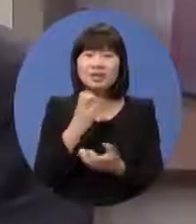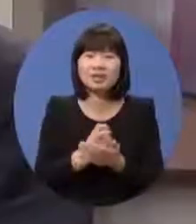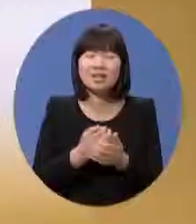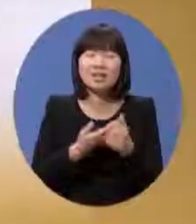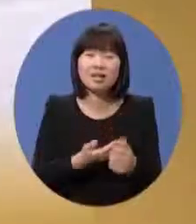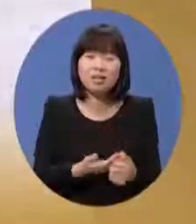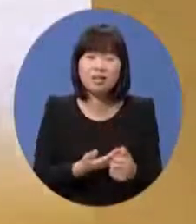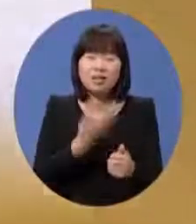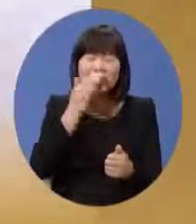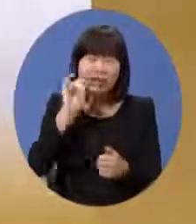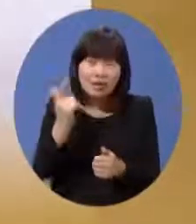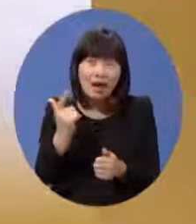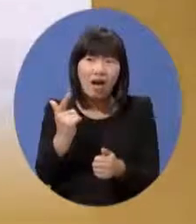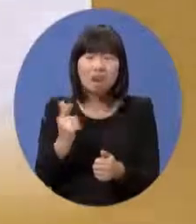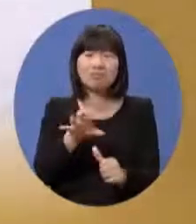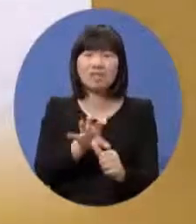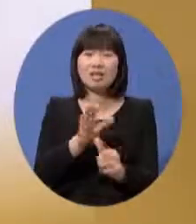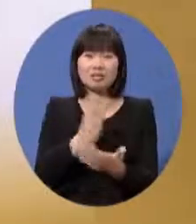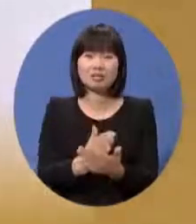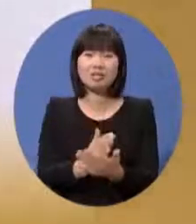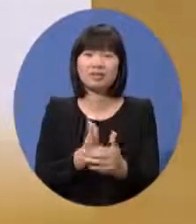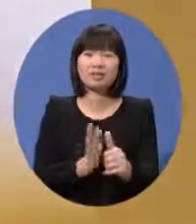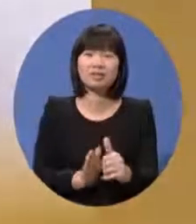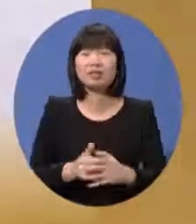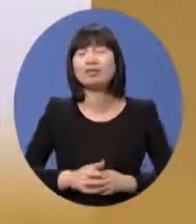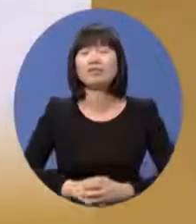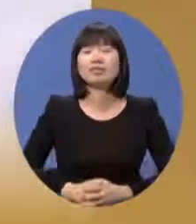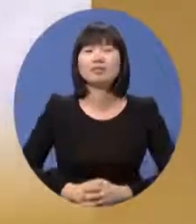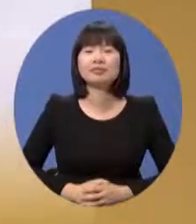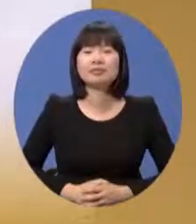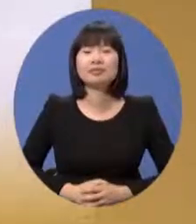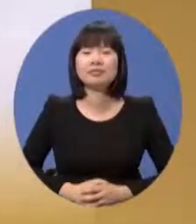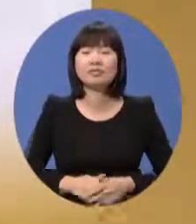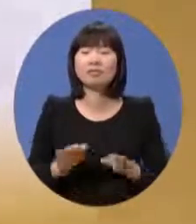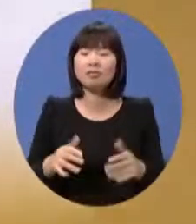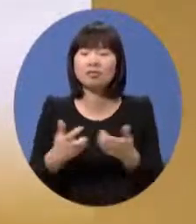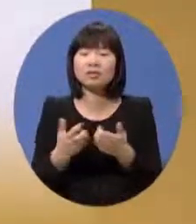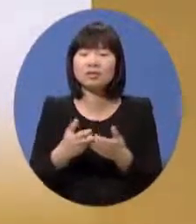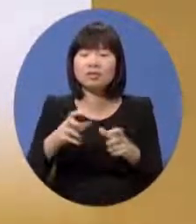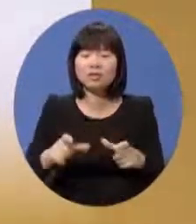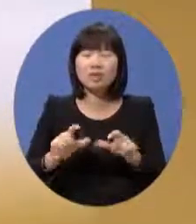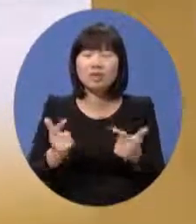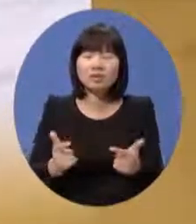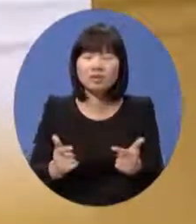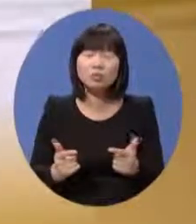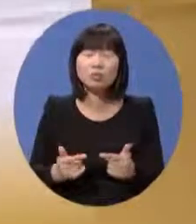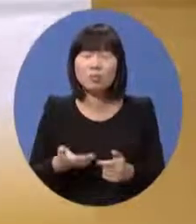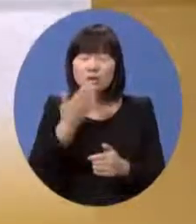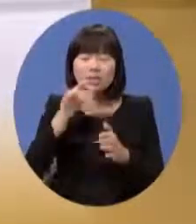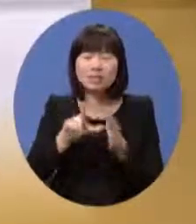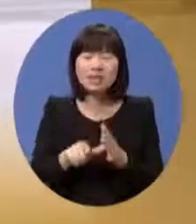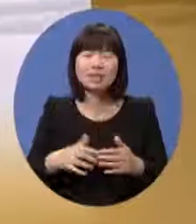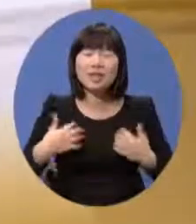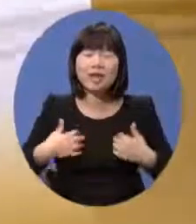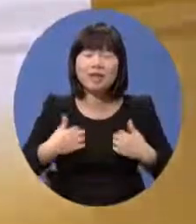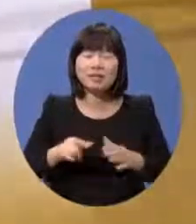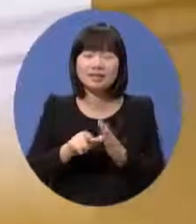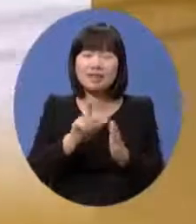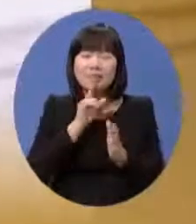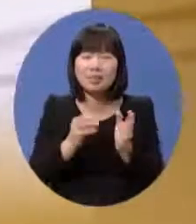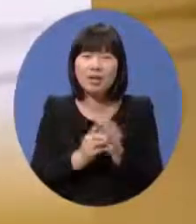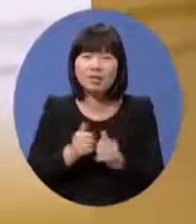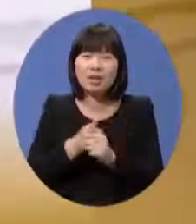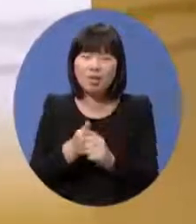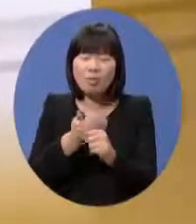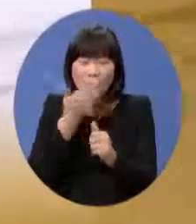안 됩니다. 이거는 갈등을 유발하는 거예요. 네. 식사 시간 전쟁 시간이 아닙니다. 즐거운 시간이 돼야 돼요. 그리고 따라다니면서 먹이는 거 절대